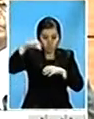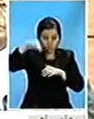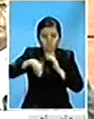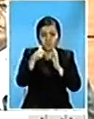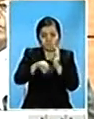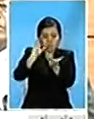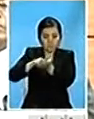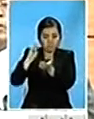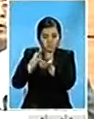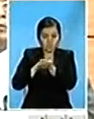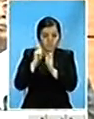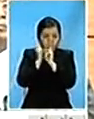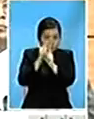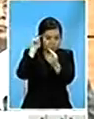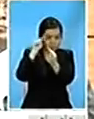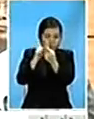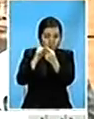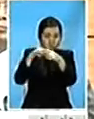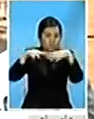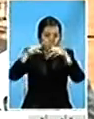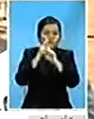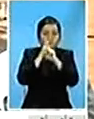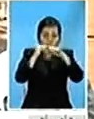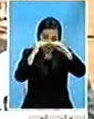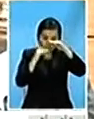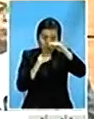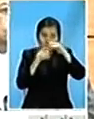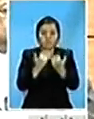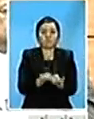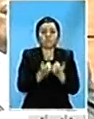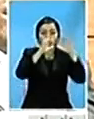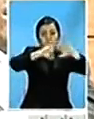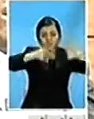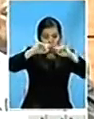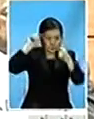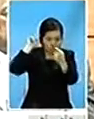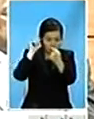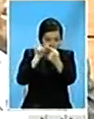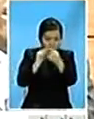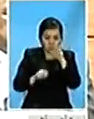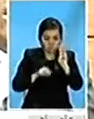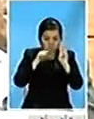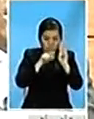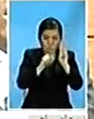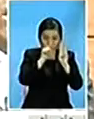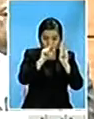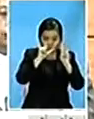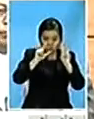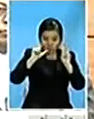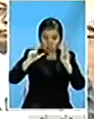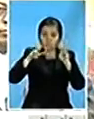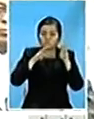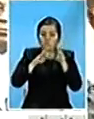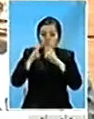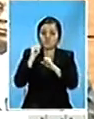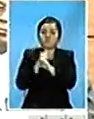กังวลเพิ่มเติมว่าเป้าหมาย 2.1 ล้านล้านบาทของรัฐบาลนั้นรัฐบาลจะต้องทำอย่างไรถึงจะเก็บภาษี